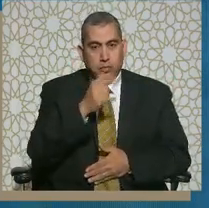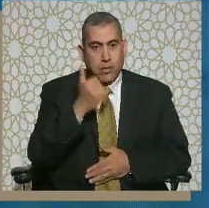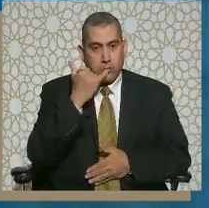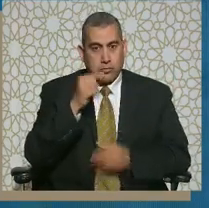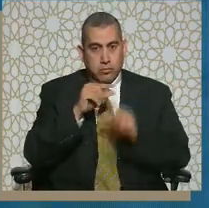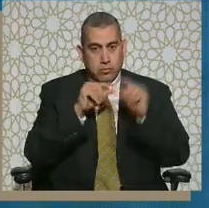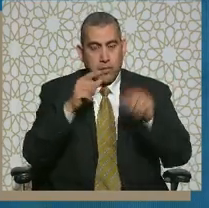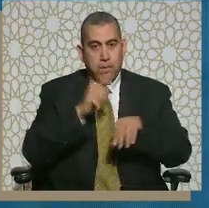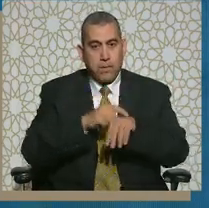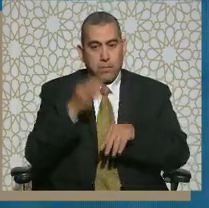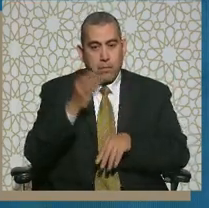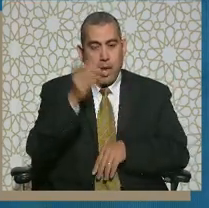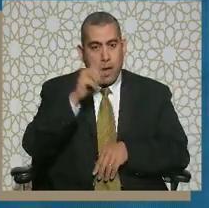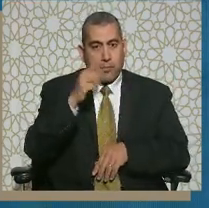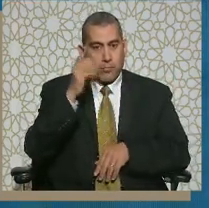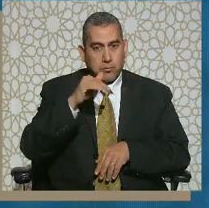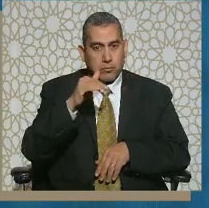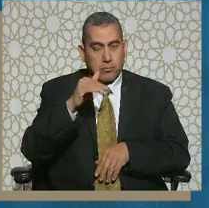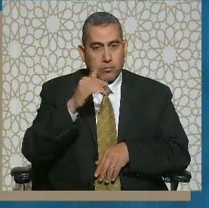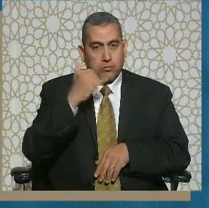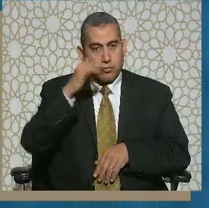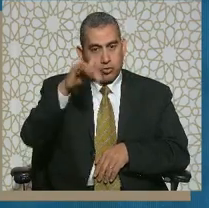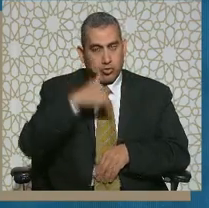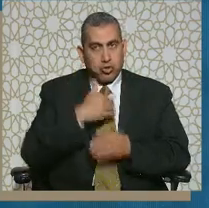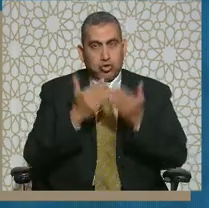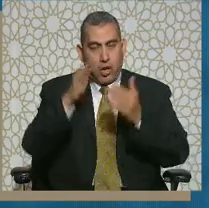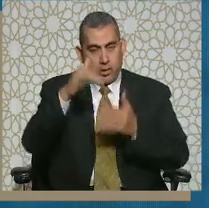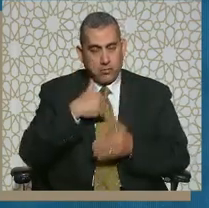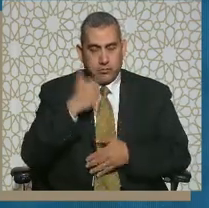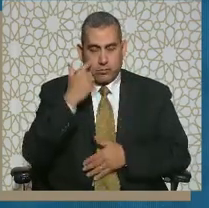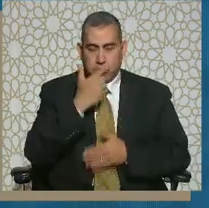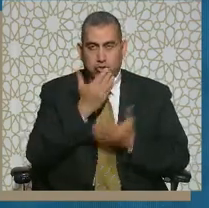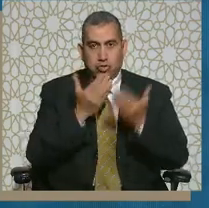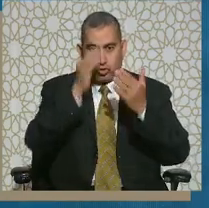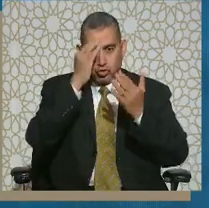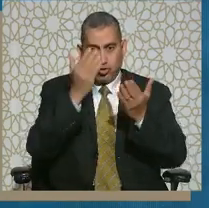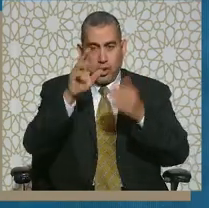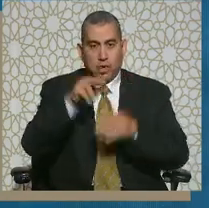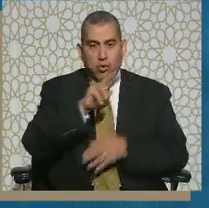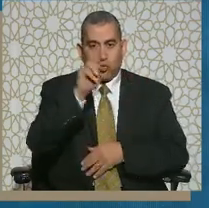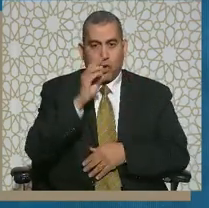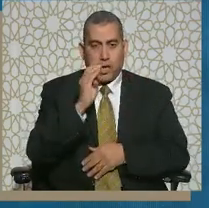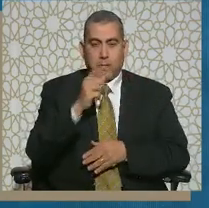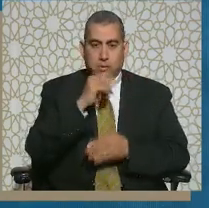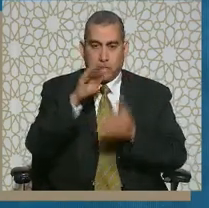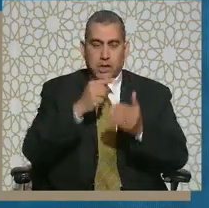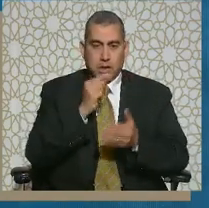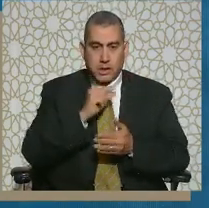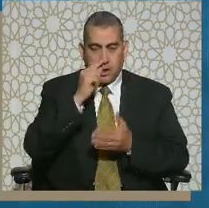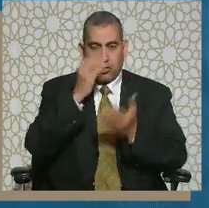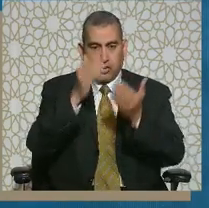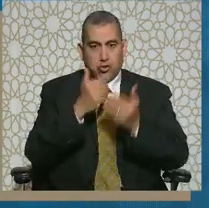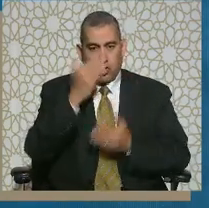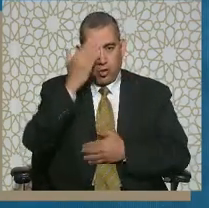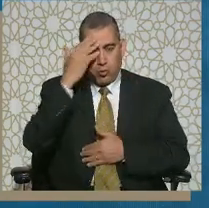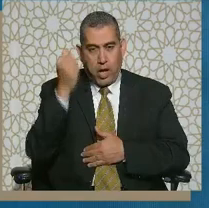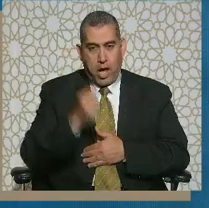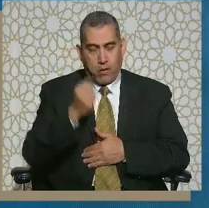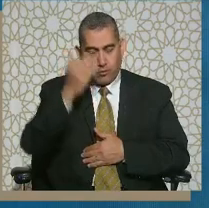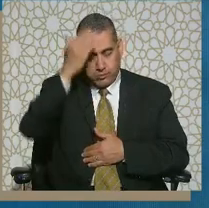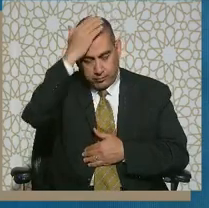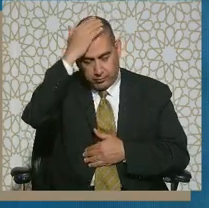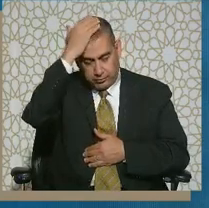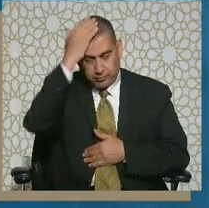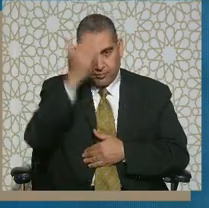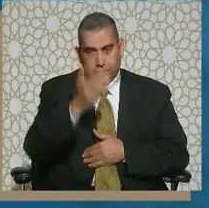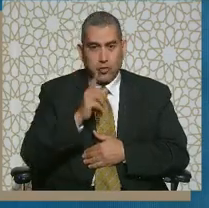معاد على ان شاء الله واتشرف بيها ان شاء الله وتشرفنا في دار الافته اهلا وسهلا بحضرتك واهلا وسهلا على دماغي من فوق يا